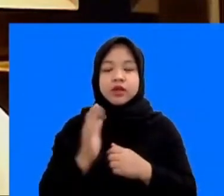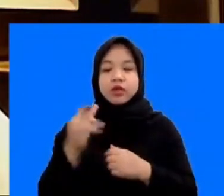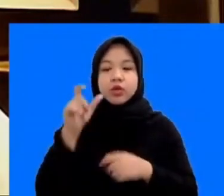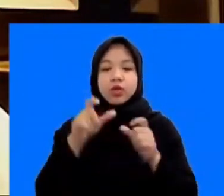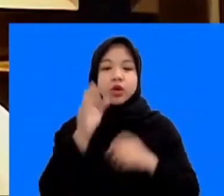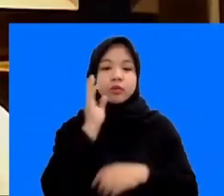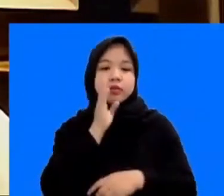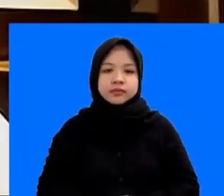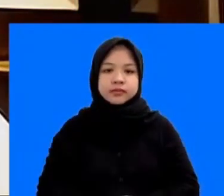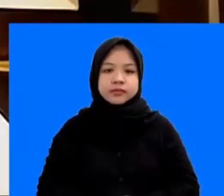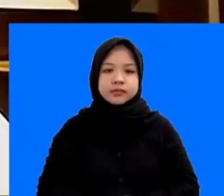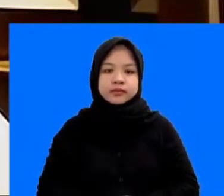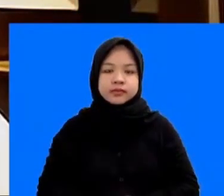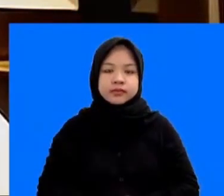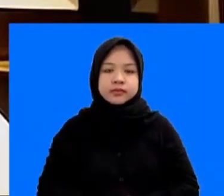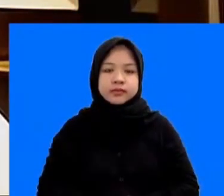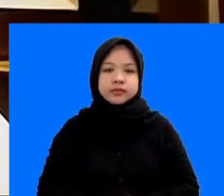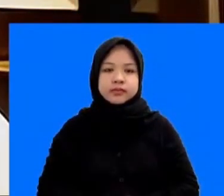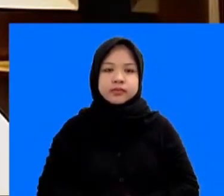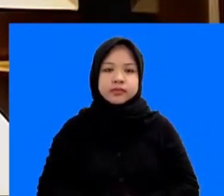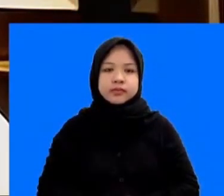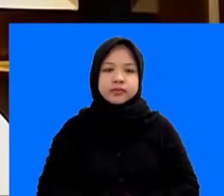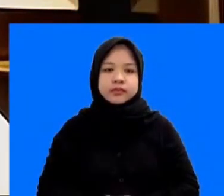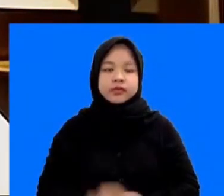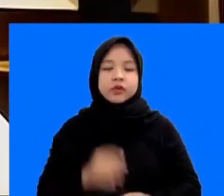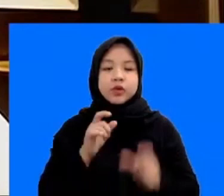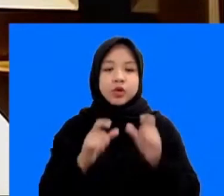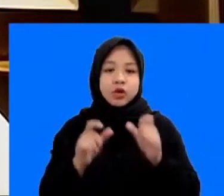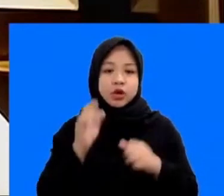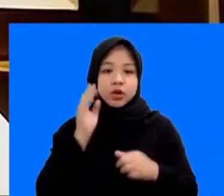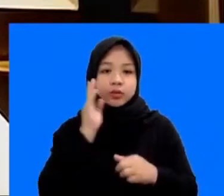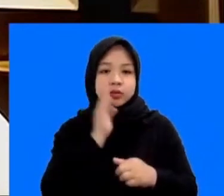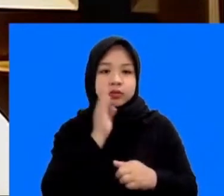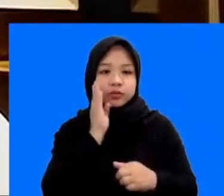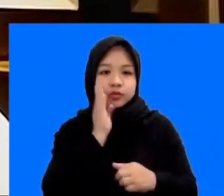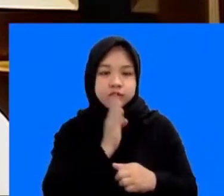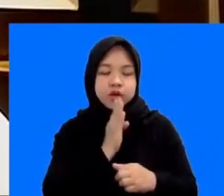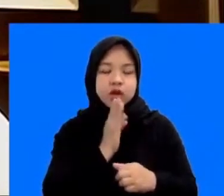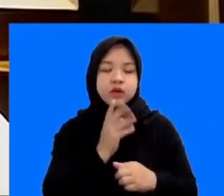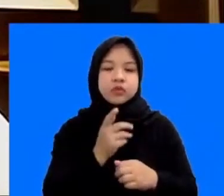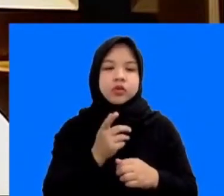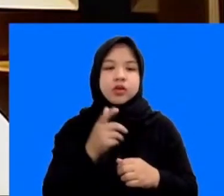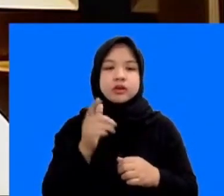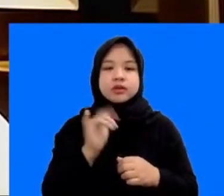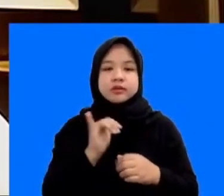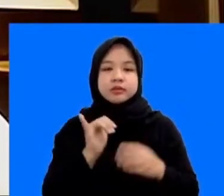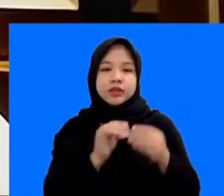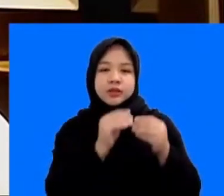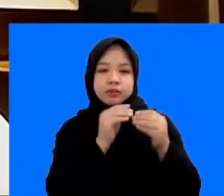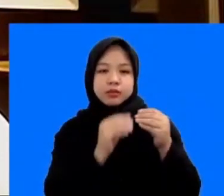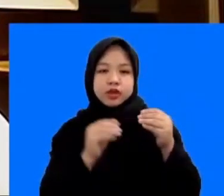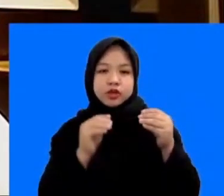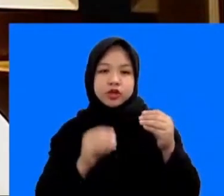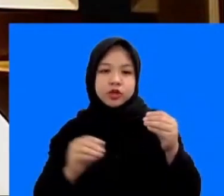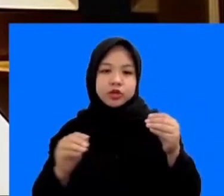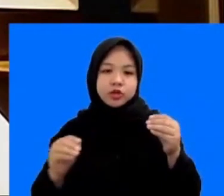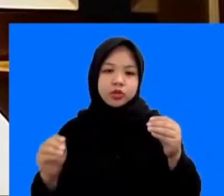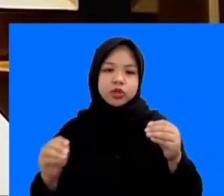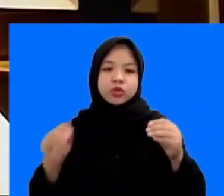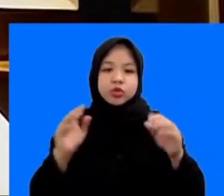kita dapat melanjutkan estafet tonggak pembangunan